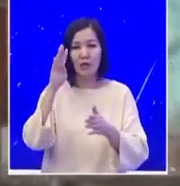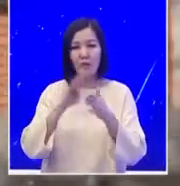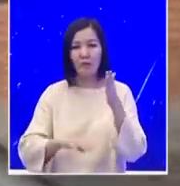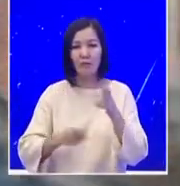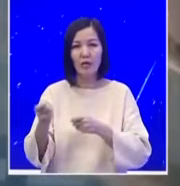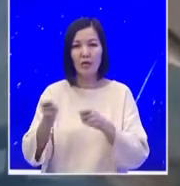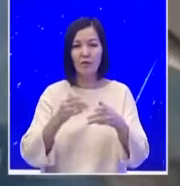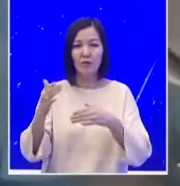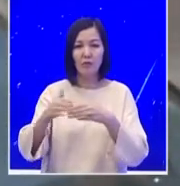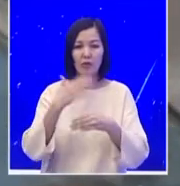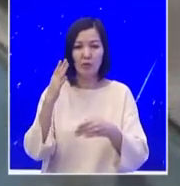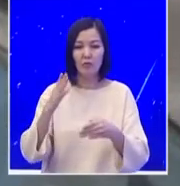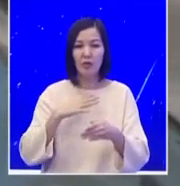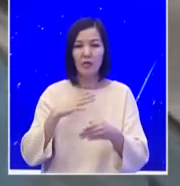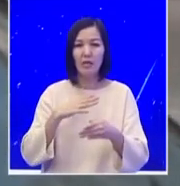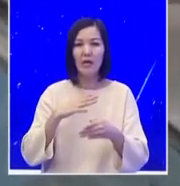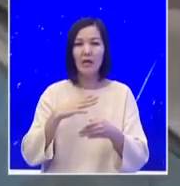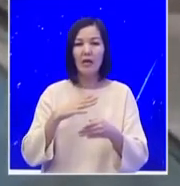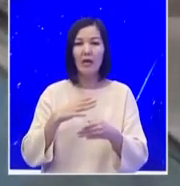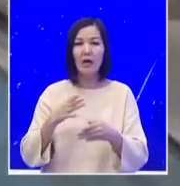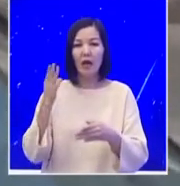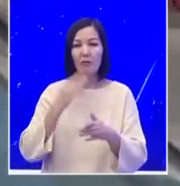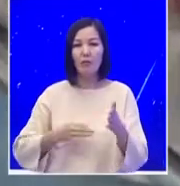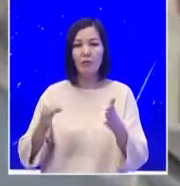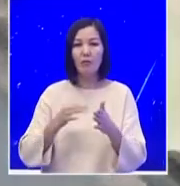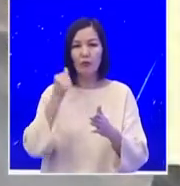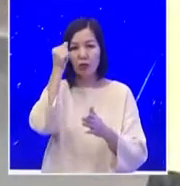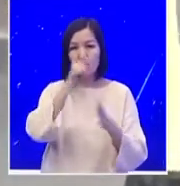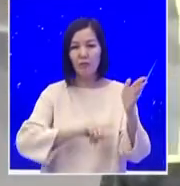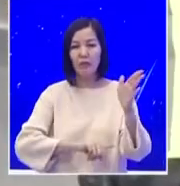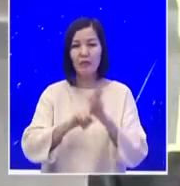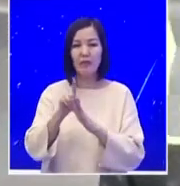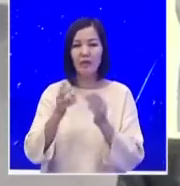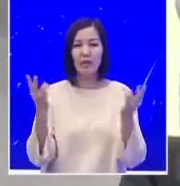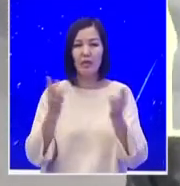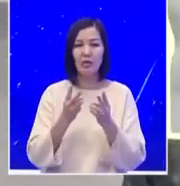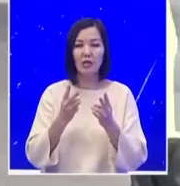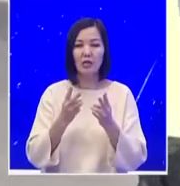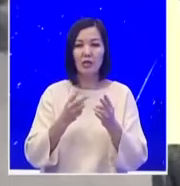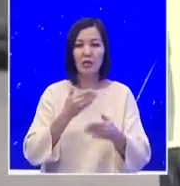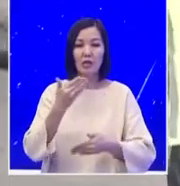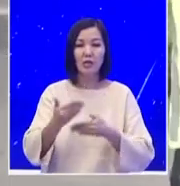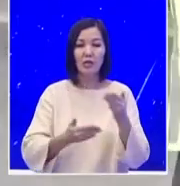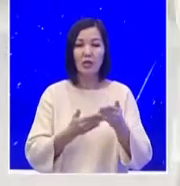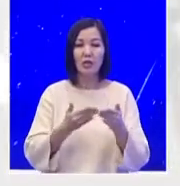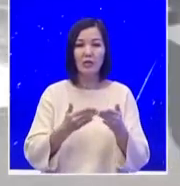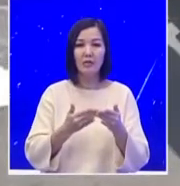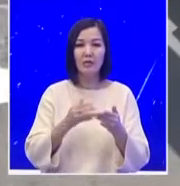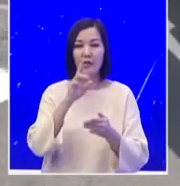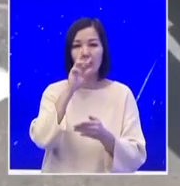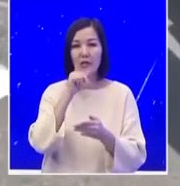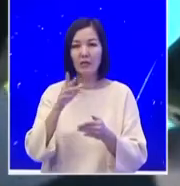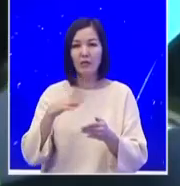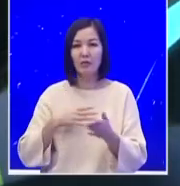бұзғандарға айыппұл салынып, әкімшілік жауапкершілікке тартылуда. Айта кетейік, облыста жыл басынан бері тиісті емес жерлерден жолды